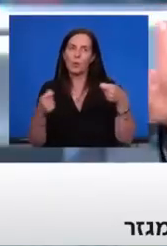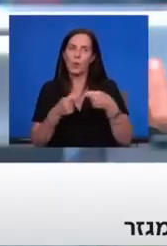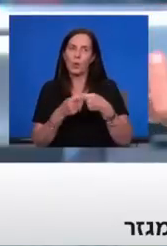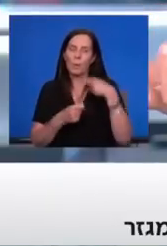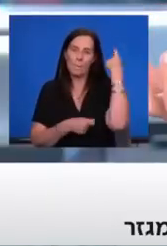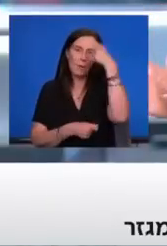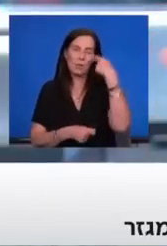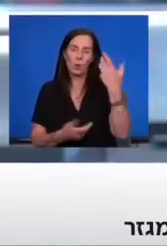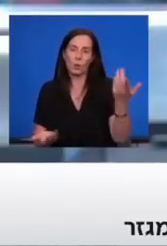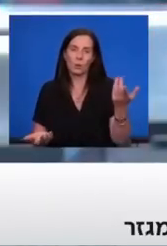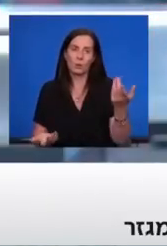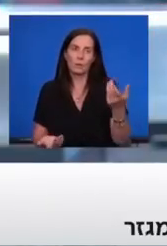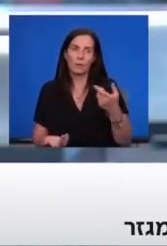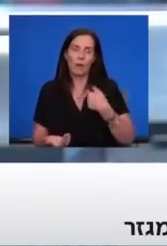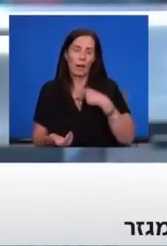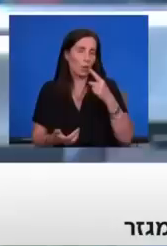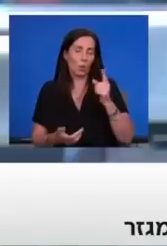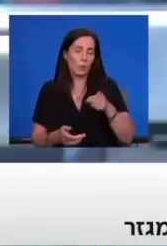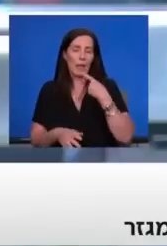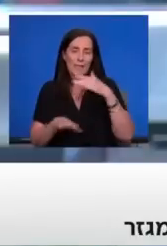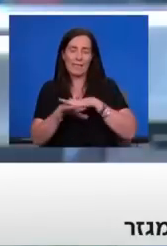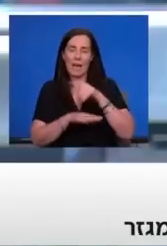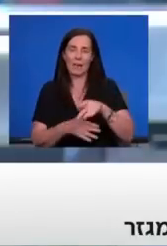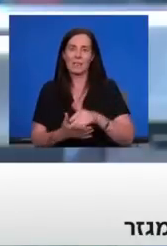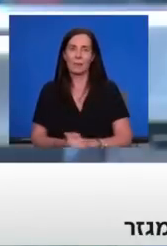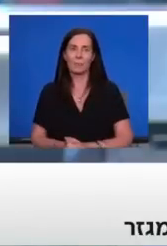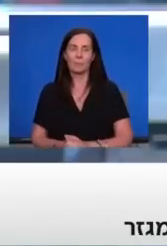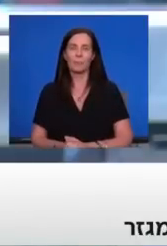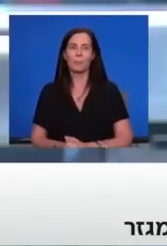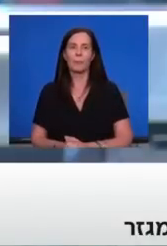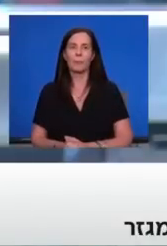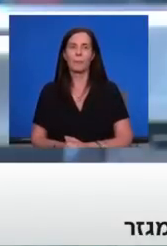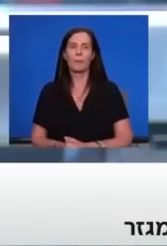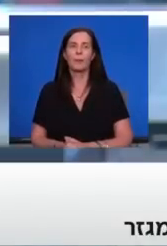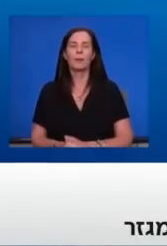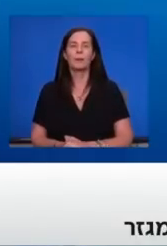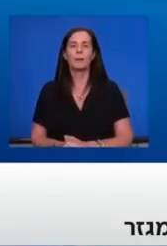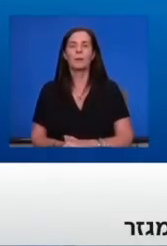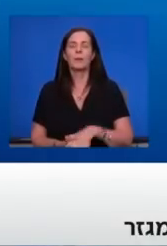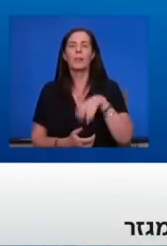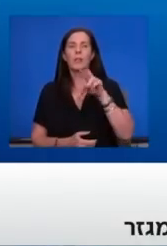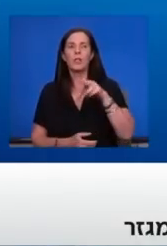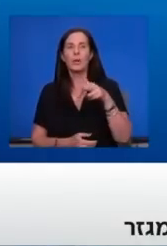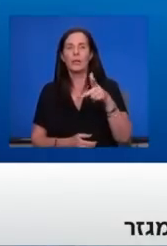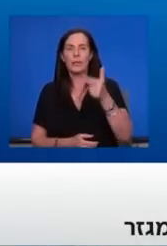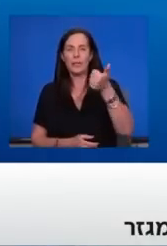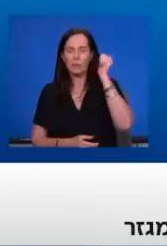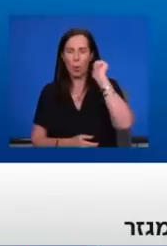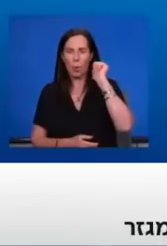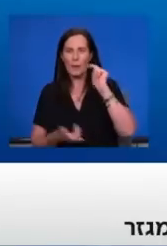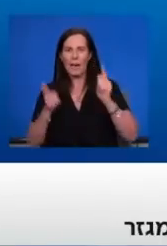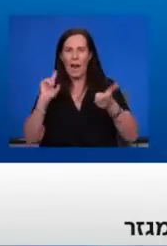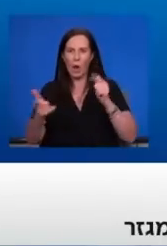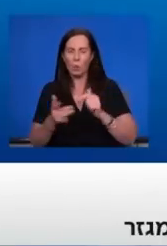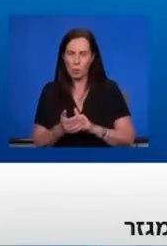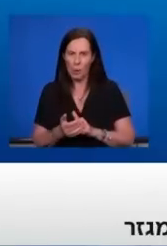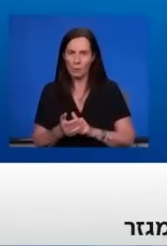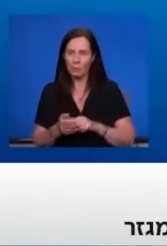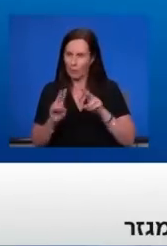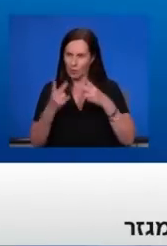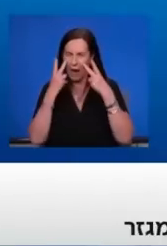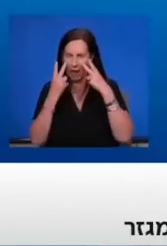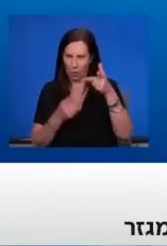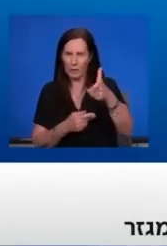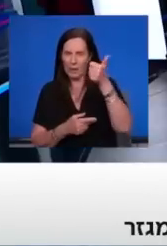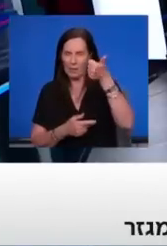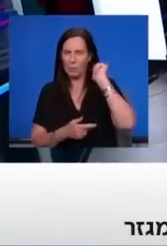לא מתנצל על זה. קצר, ממש, בלי שאלות. יש לנו את התיעוד של הרצח אתמול בקלנסווה. אם אנחנו נוכל לראות אותו עוד רגע. בוא